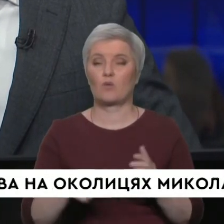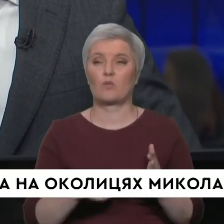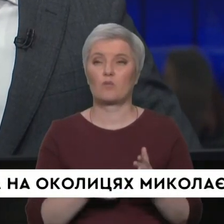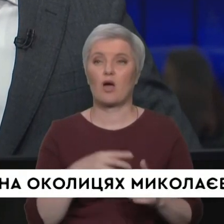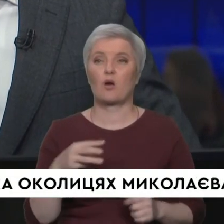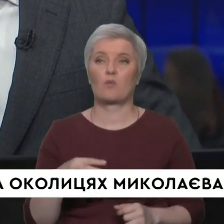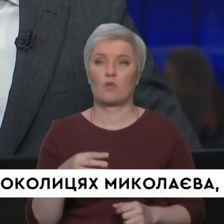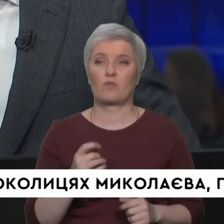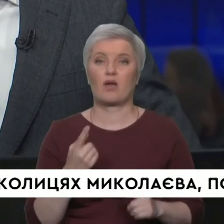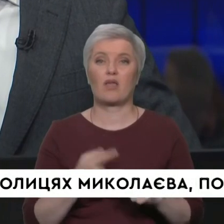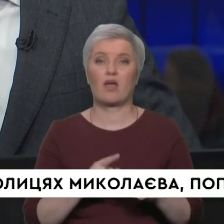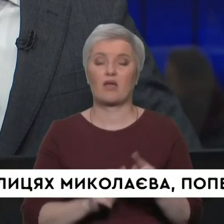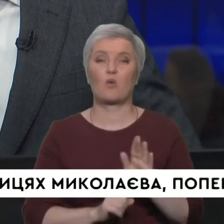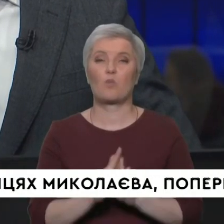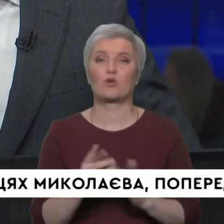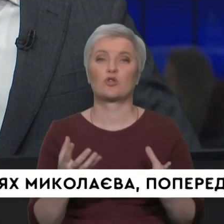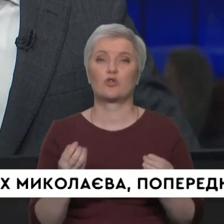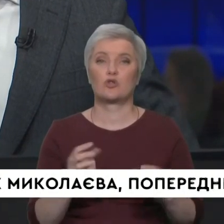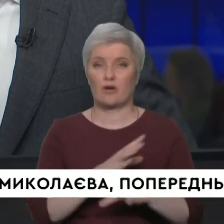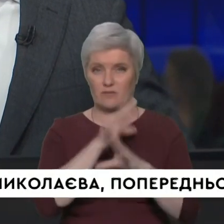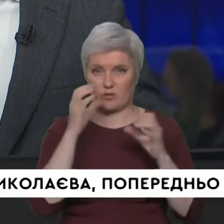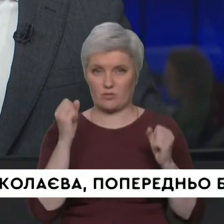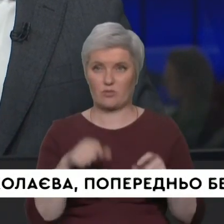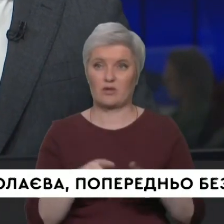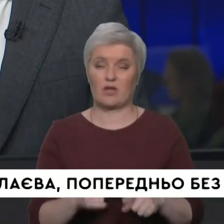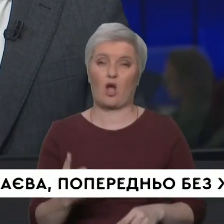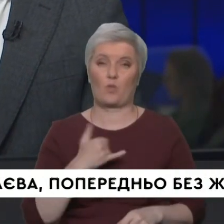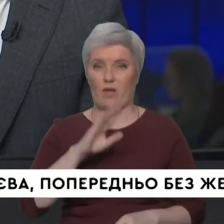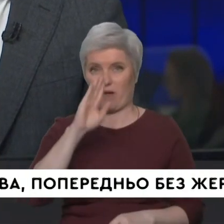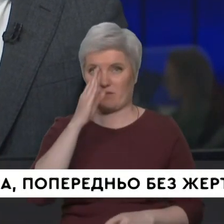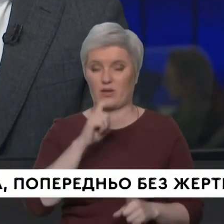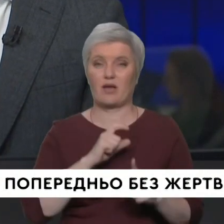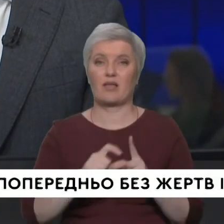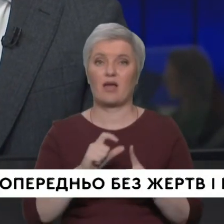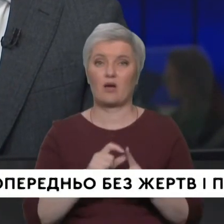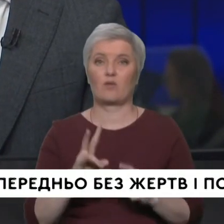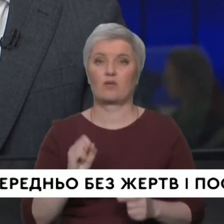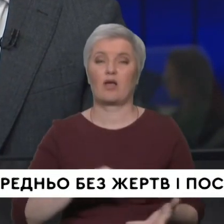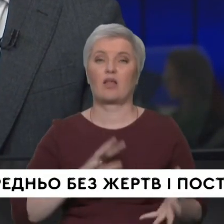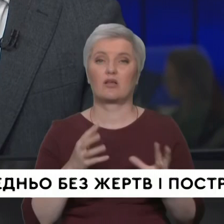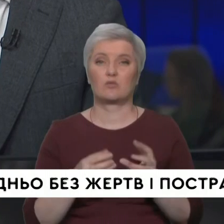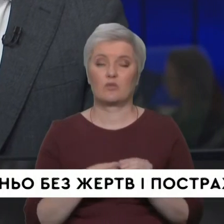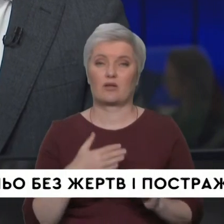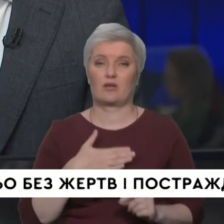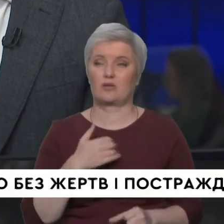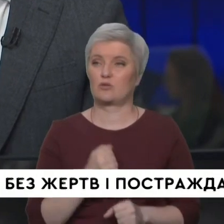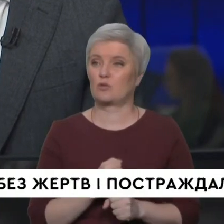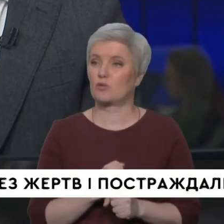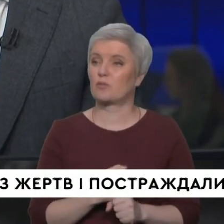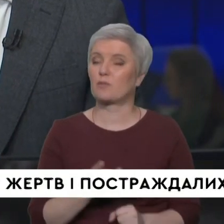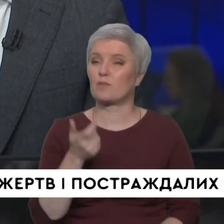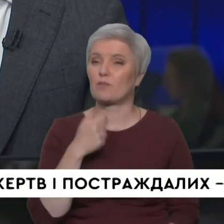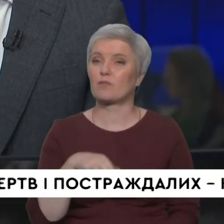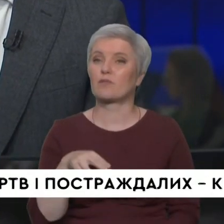які розпочалися ще вночі. Ну, так у нас ворог реагує на результати нашої роботи. А пане